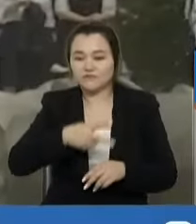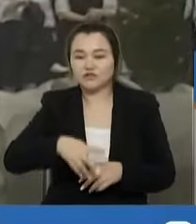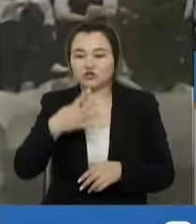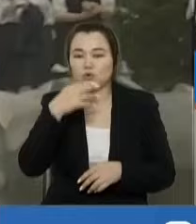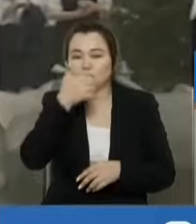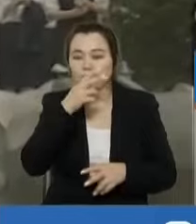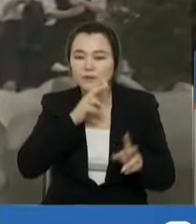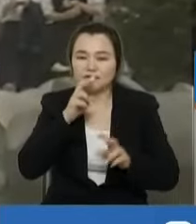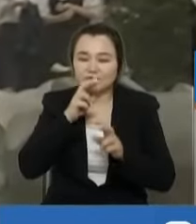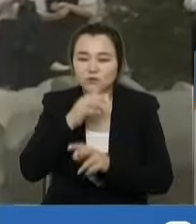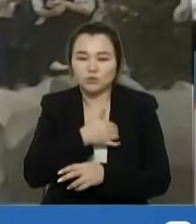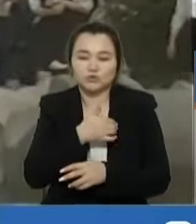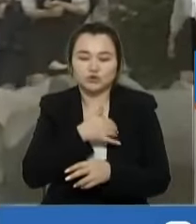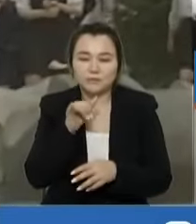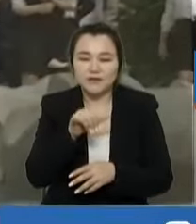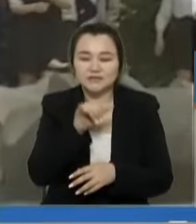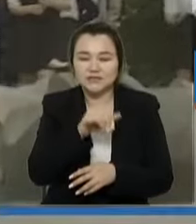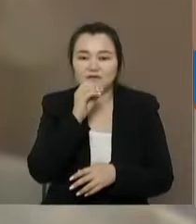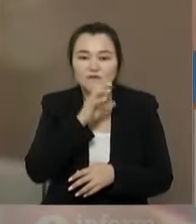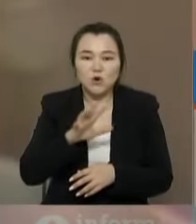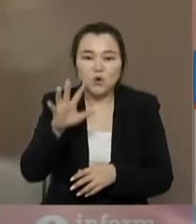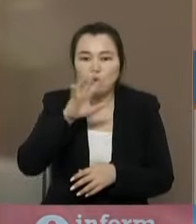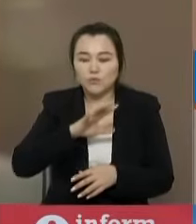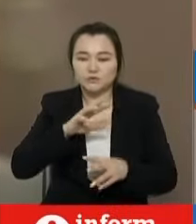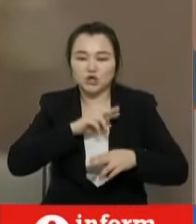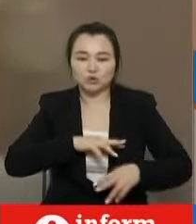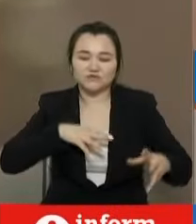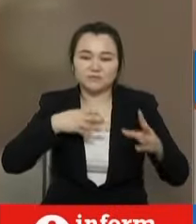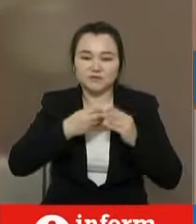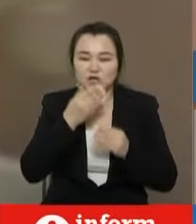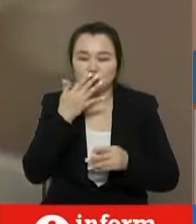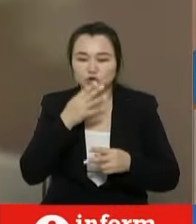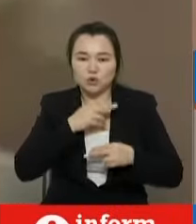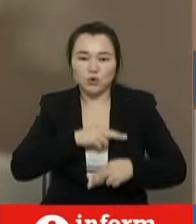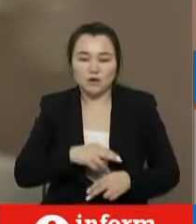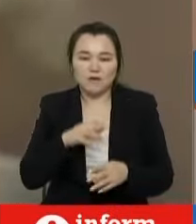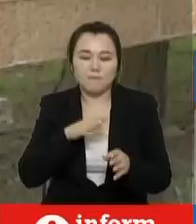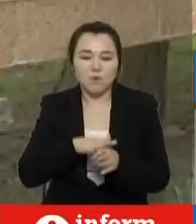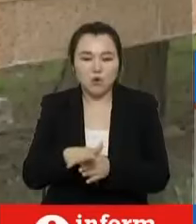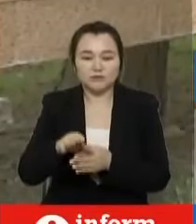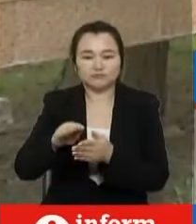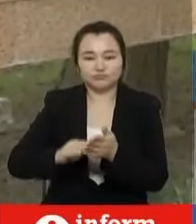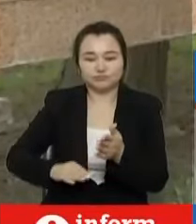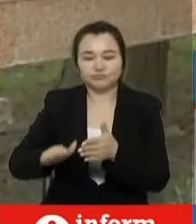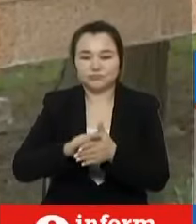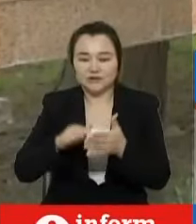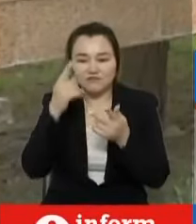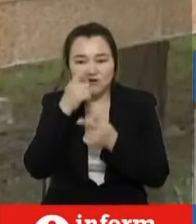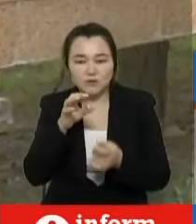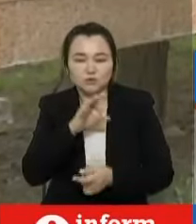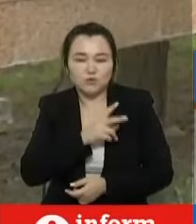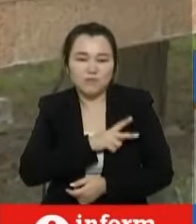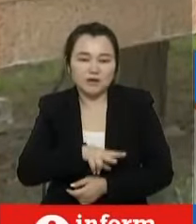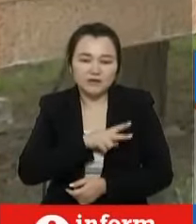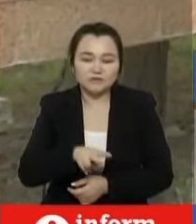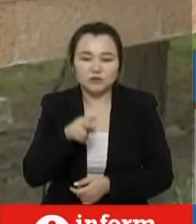2024-го поисковики намерены посетить Европу и в сотрудничестве с зарубежными коллегами значительно пополнить банк данных информации о погибших